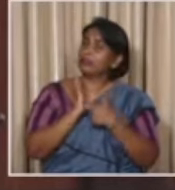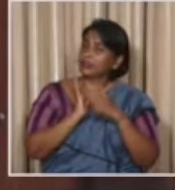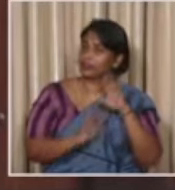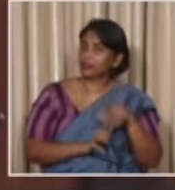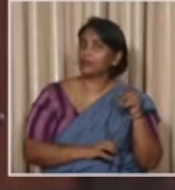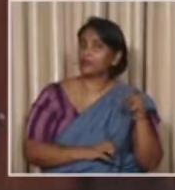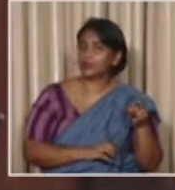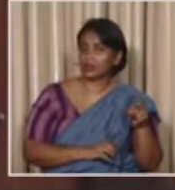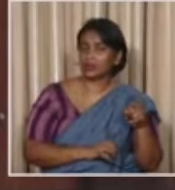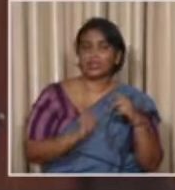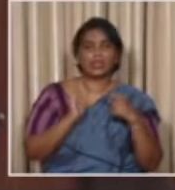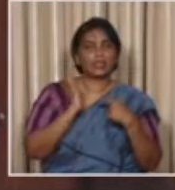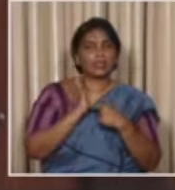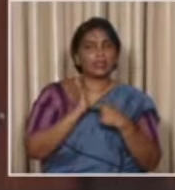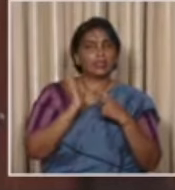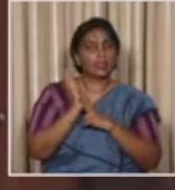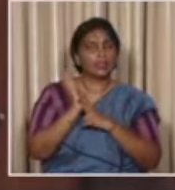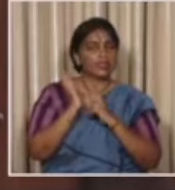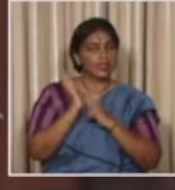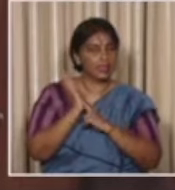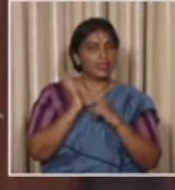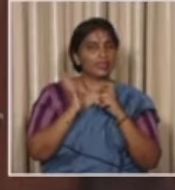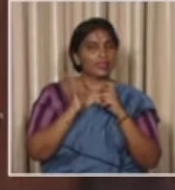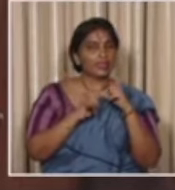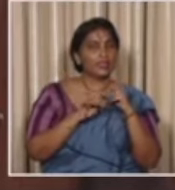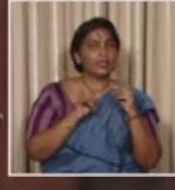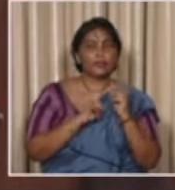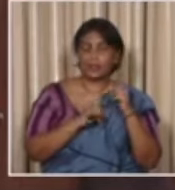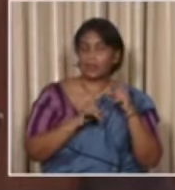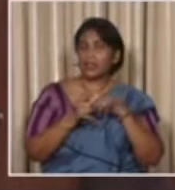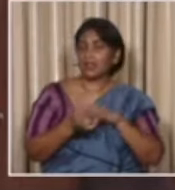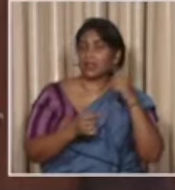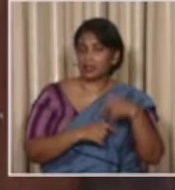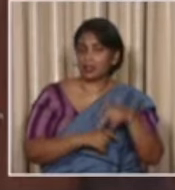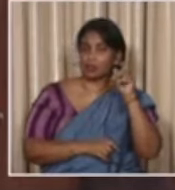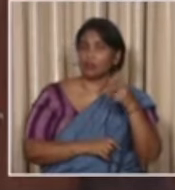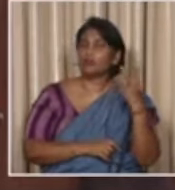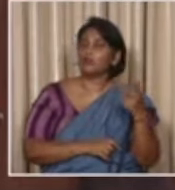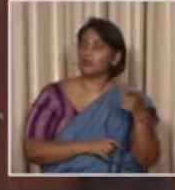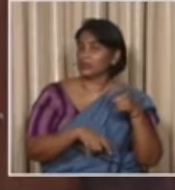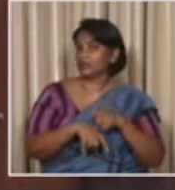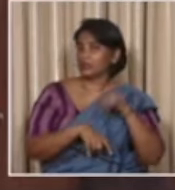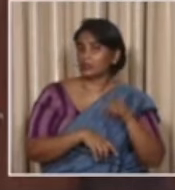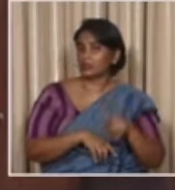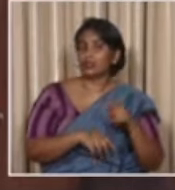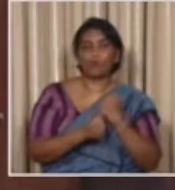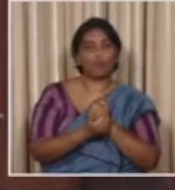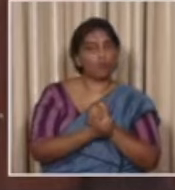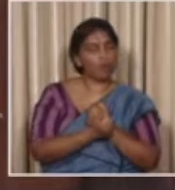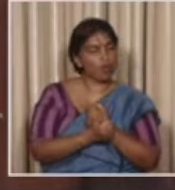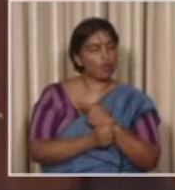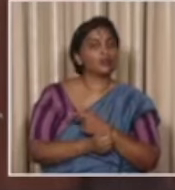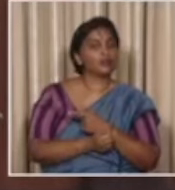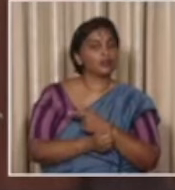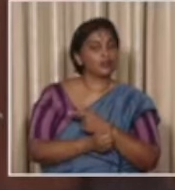තිරුකුණාමලයේ TMVP එකේ උපලේකම්. මෙන්න මේ පුද්ගලයින් දෙන්නව ඒ අවස්ථාවේදී පොලිසිය හරහා